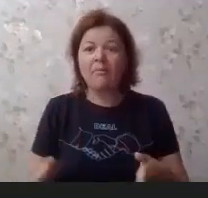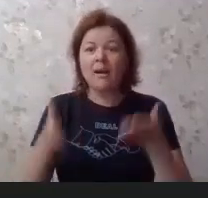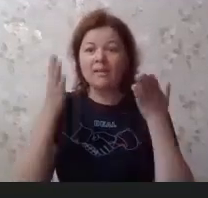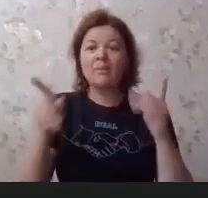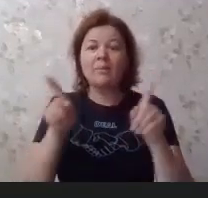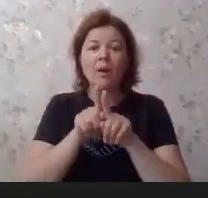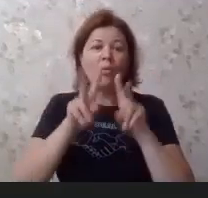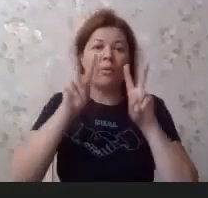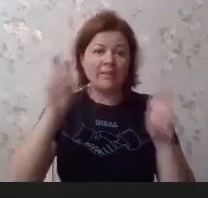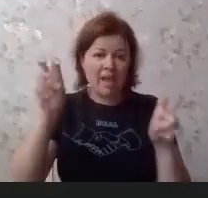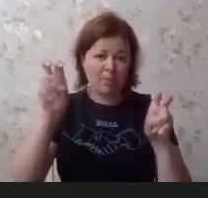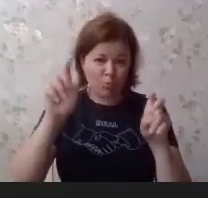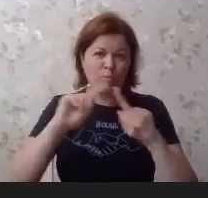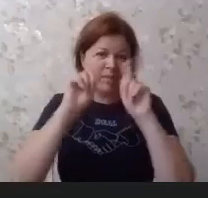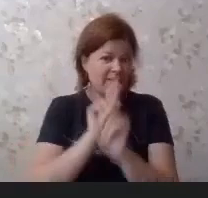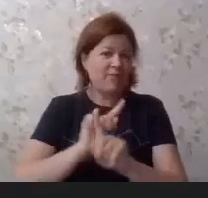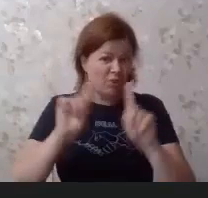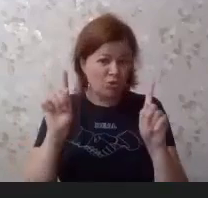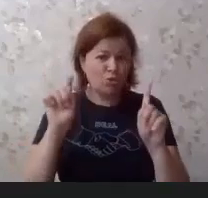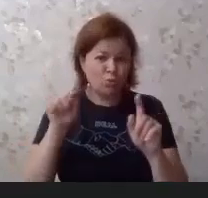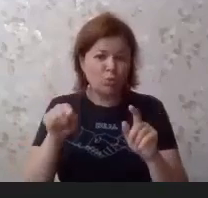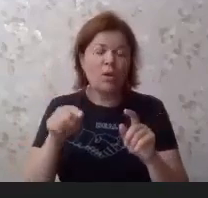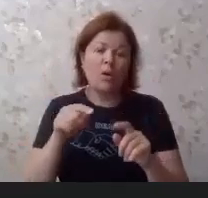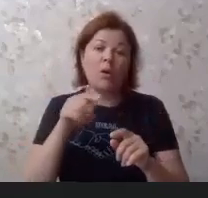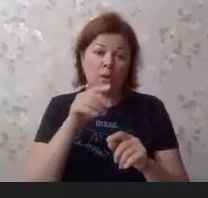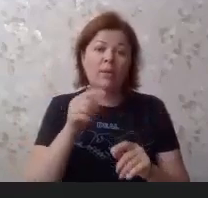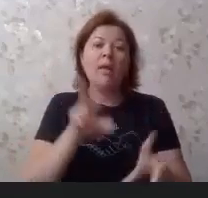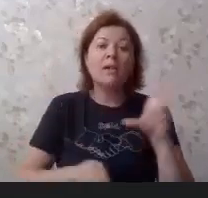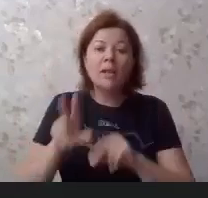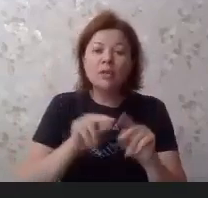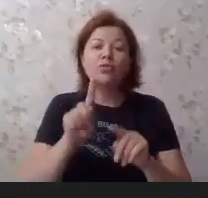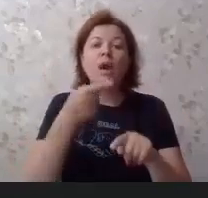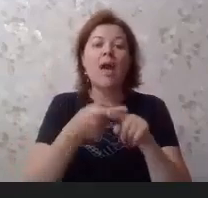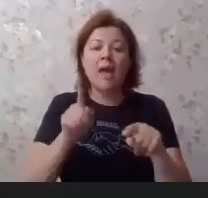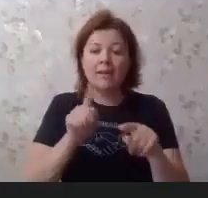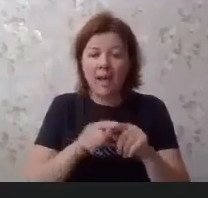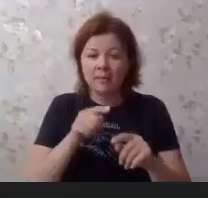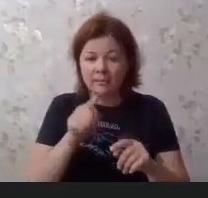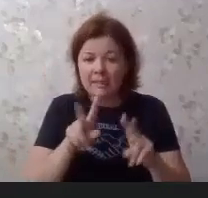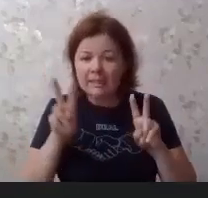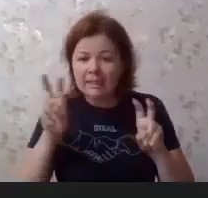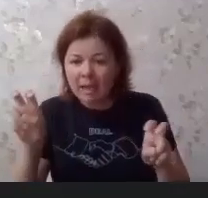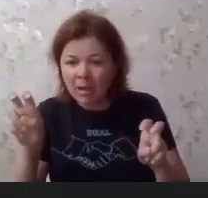очень узкая, конечно. Тем не менее, я надеюсь, что она будет